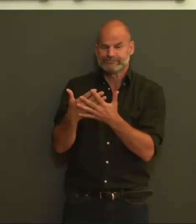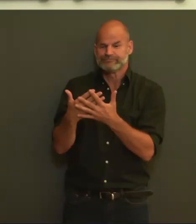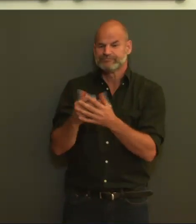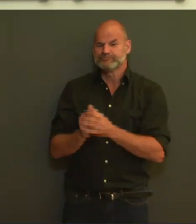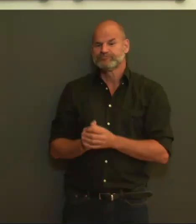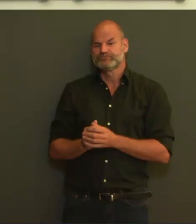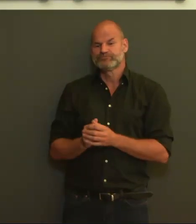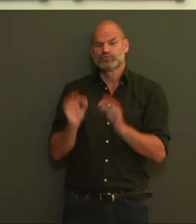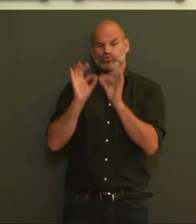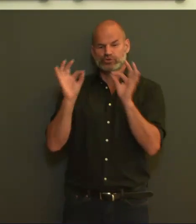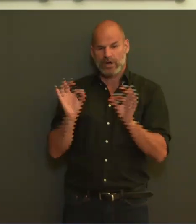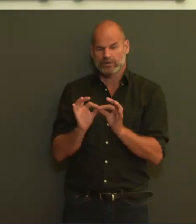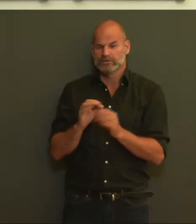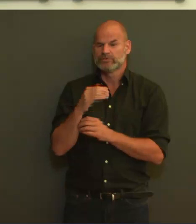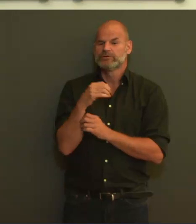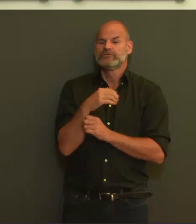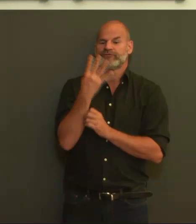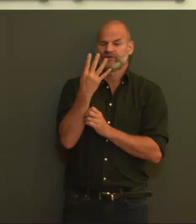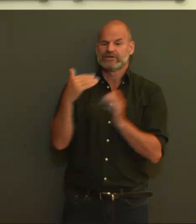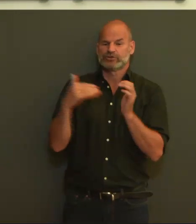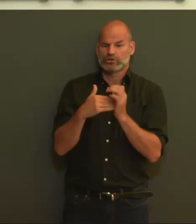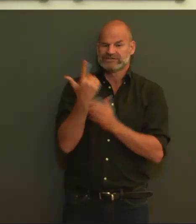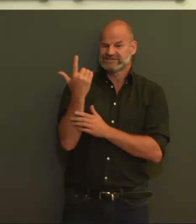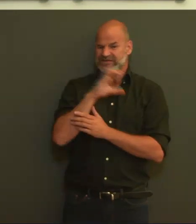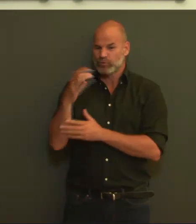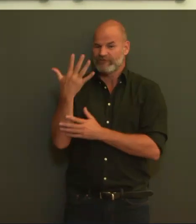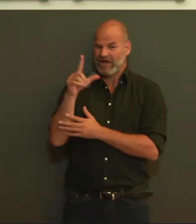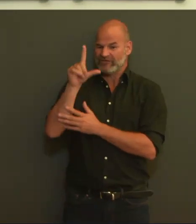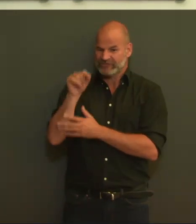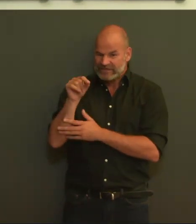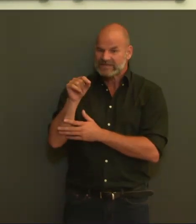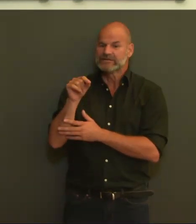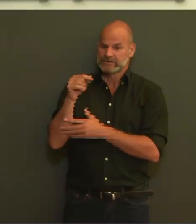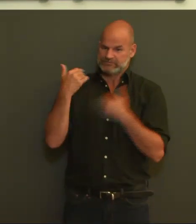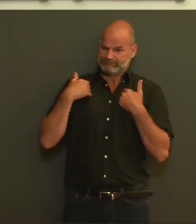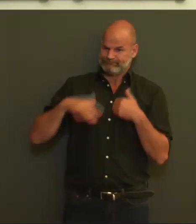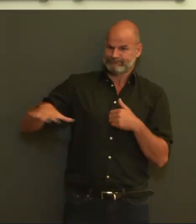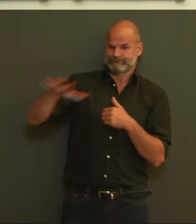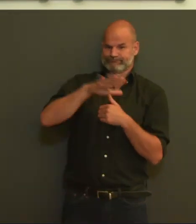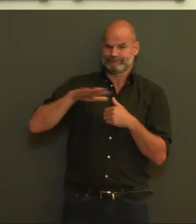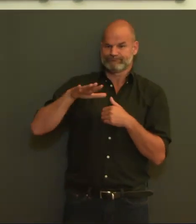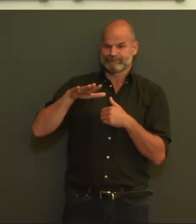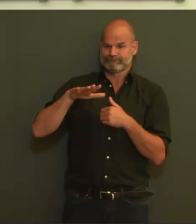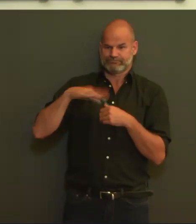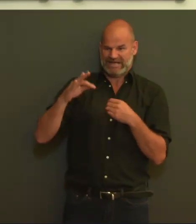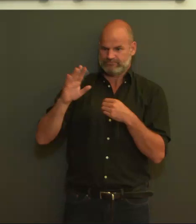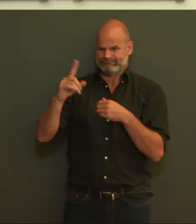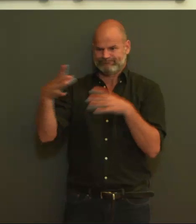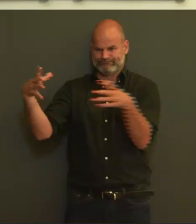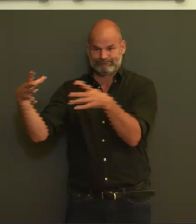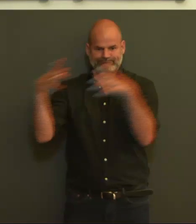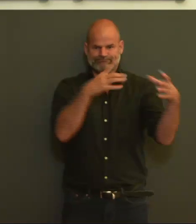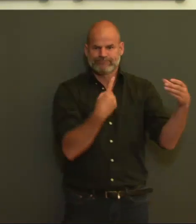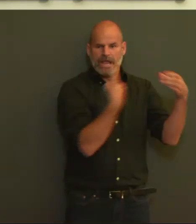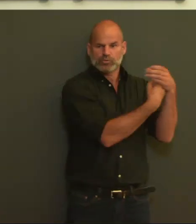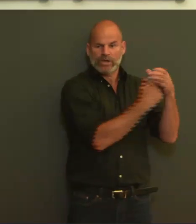thuisgezet, waarvan 94% leerlingen en 6% leerkrachten. Dit was nodig